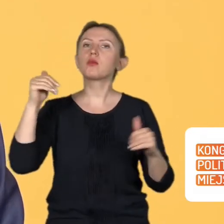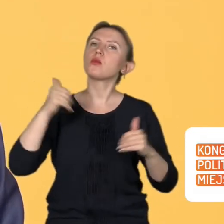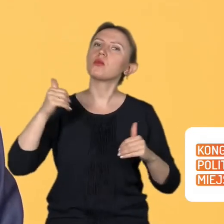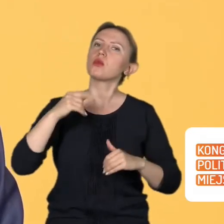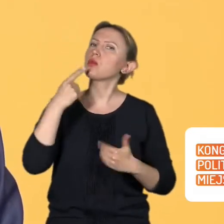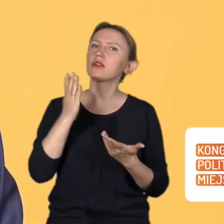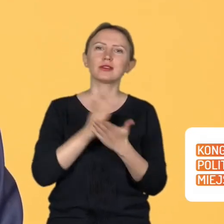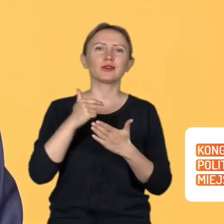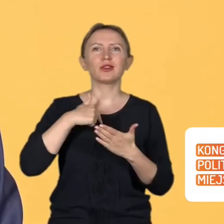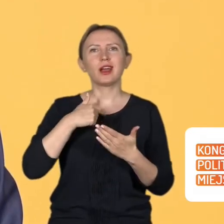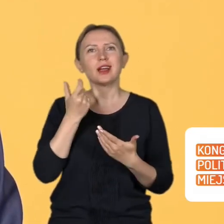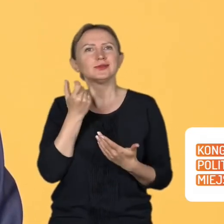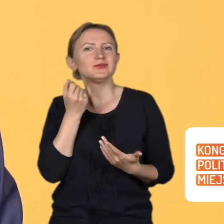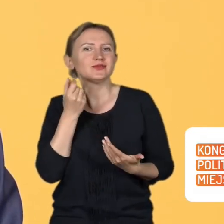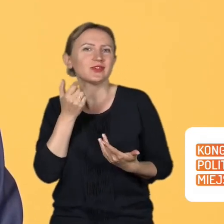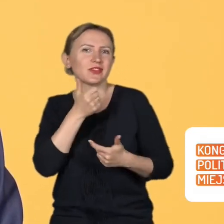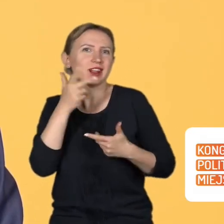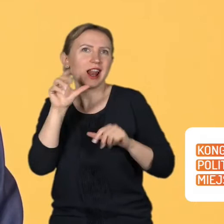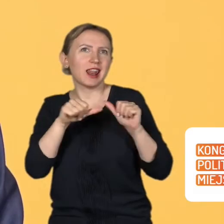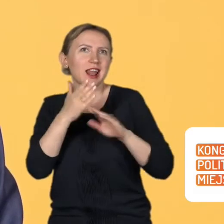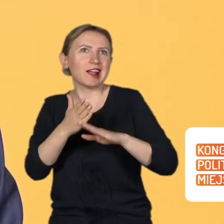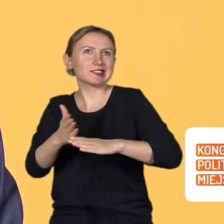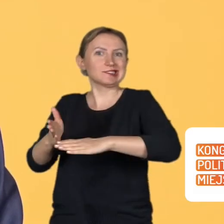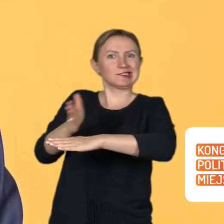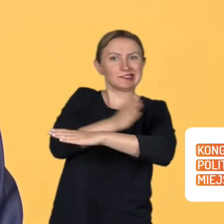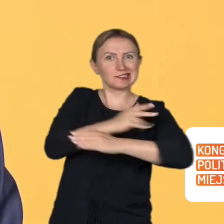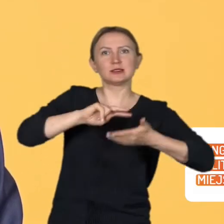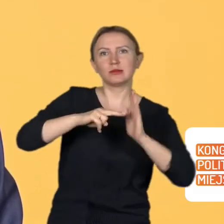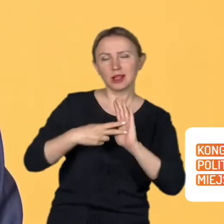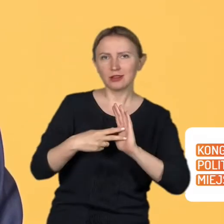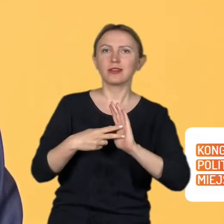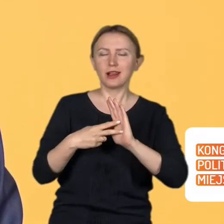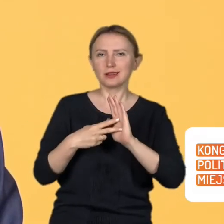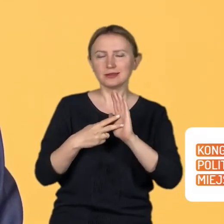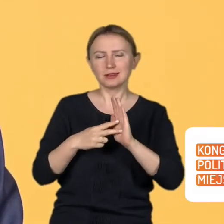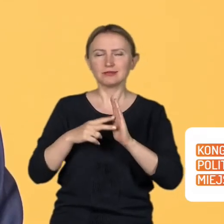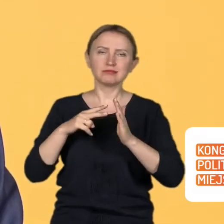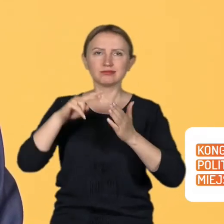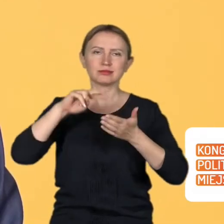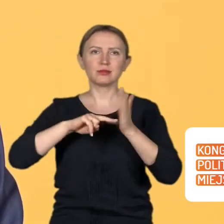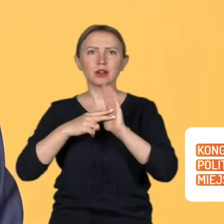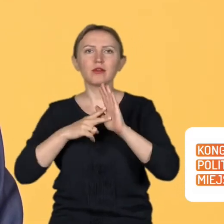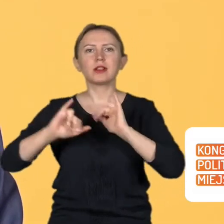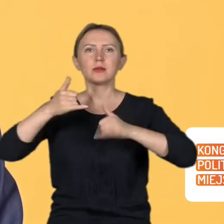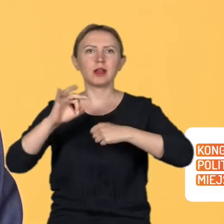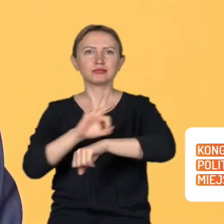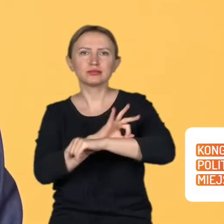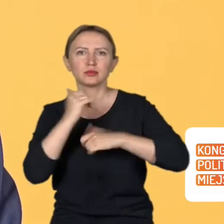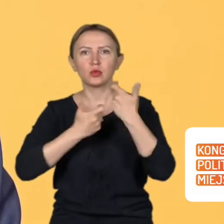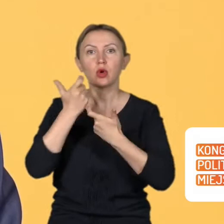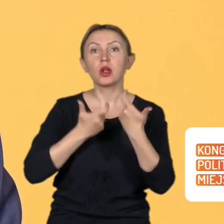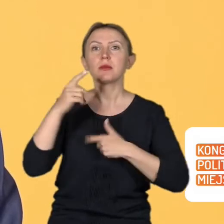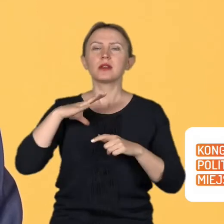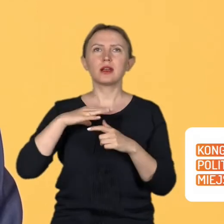jestem kilkanaście lat do tyłu z tym planowaniem strategicznym. Objąłem urząd burmistrza 2,5 roku temu